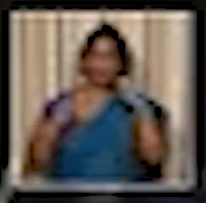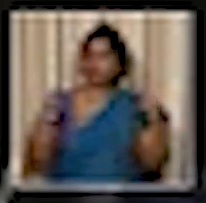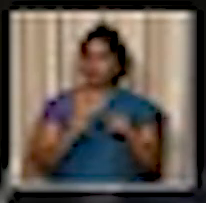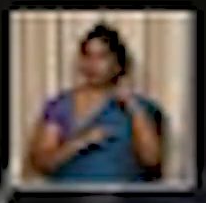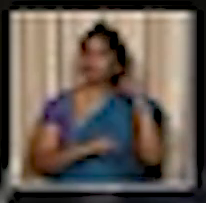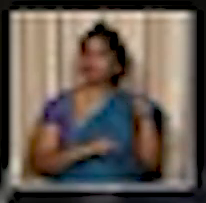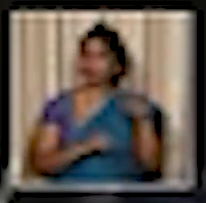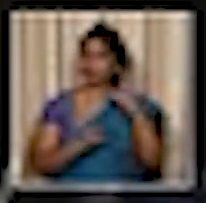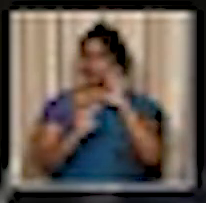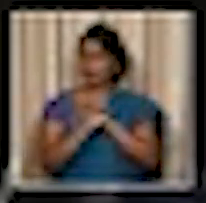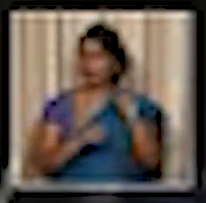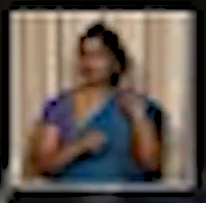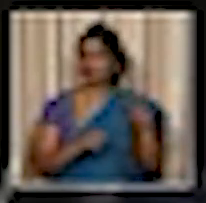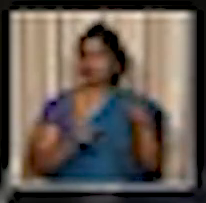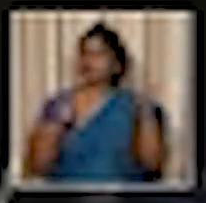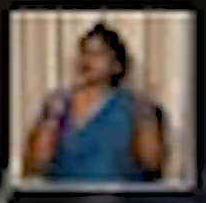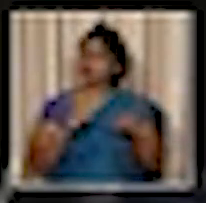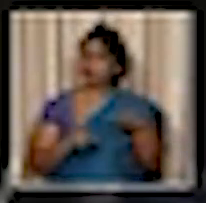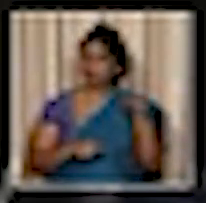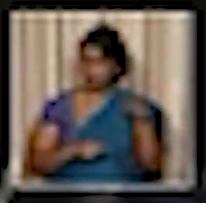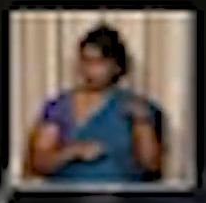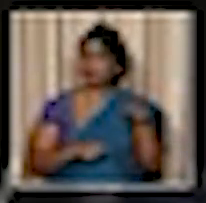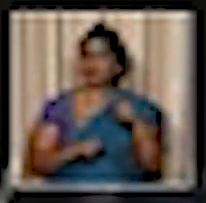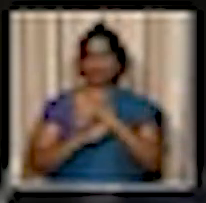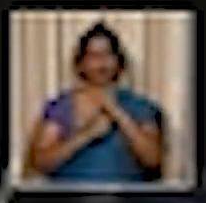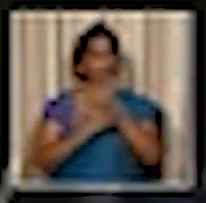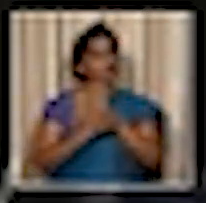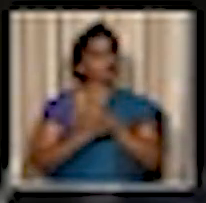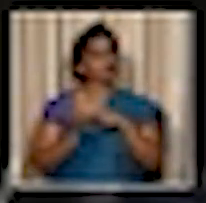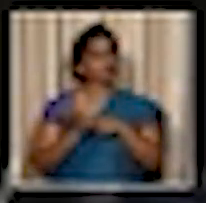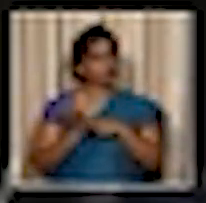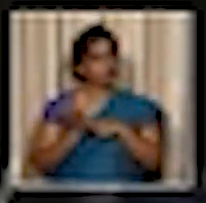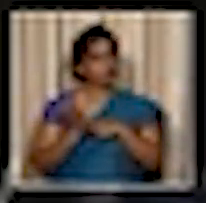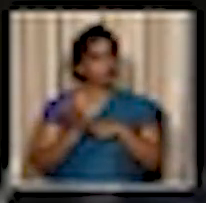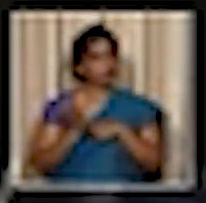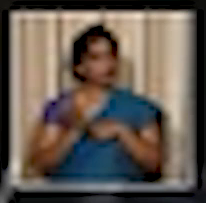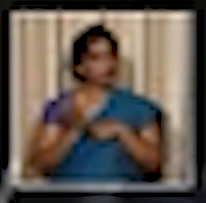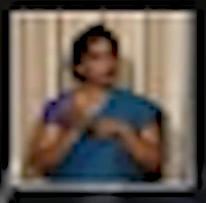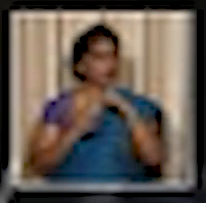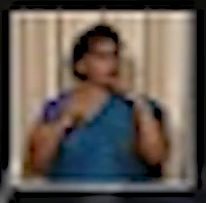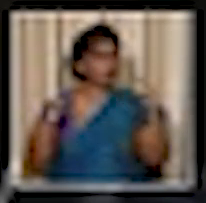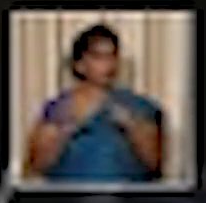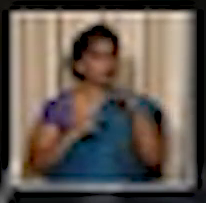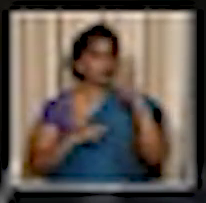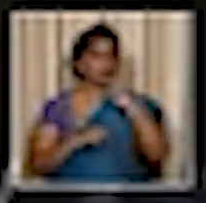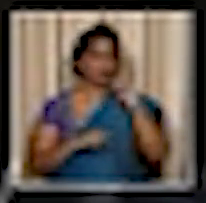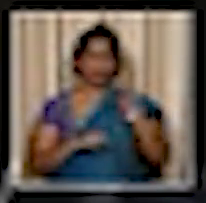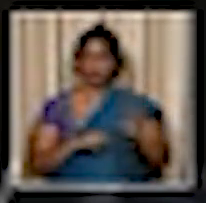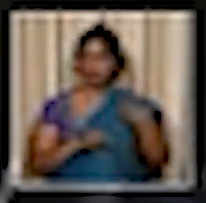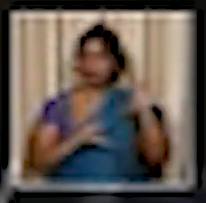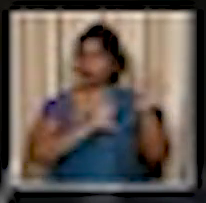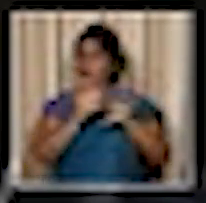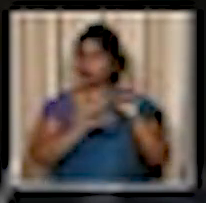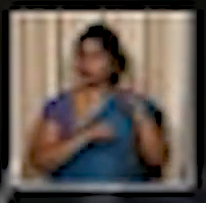ශ්‍රේෂ්ඨාධිකරණය විසින් නිකුත් කර ඇති අතුරු නියෝගය ආණ්ඩු ක්‍රම ව්‍යවස්ථාව යටතේ ශ්‍රේෂ්ඨාධිකරණ විනිසුරුවරුන්